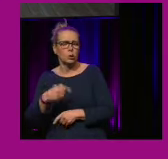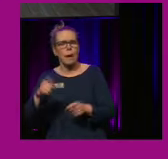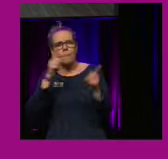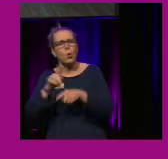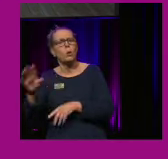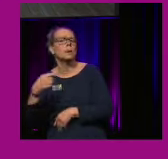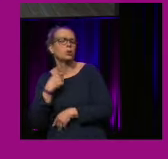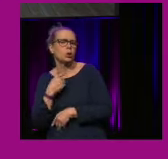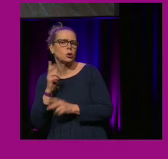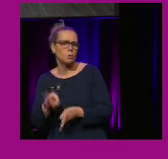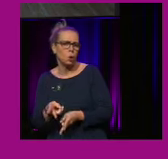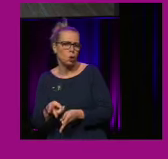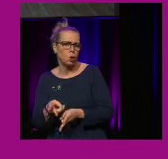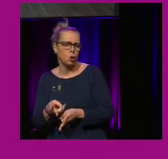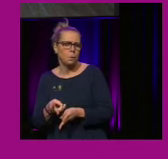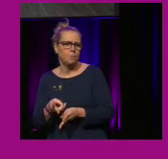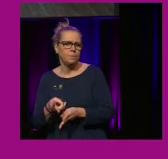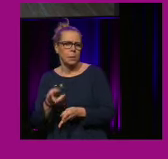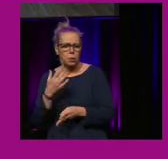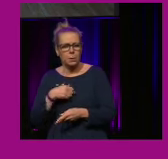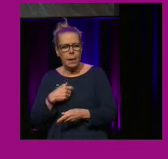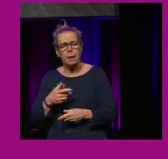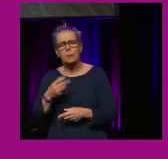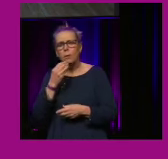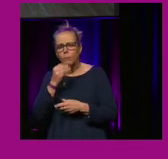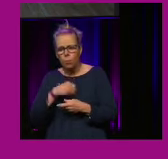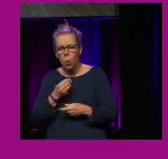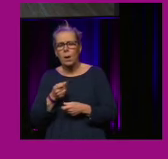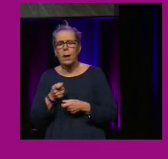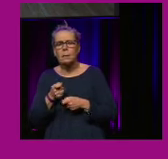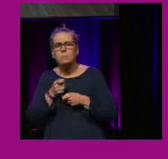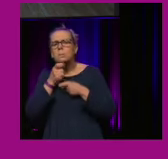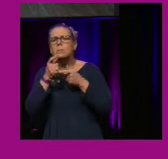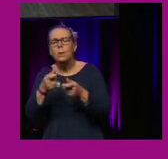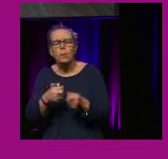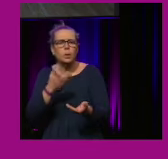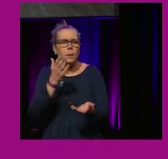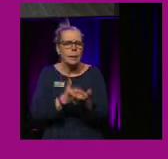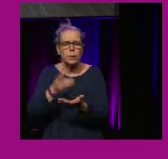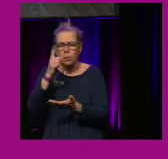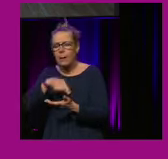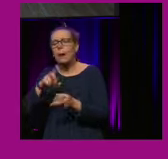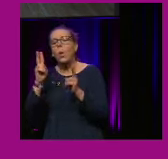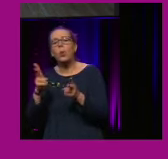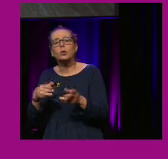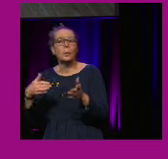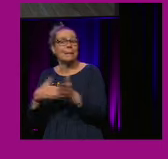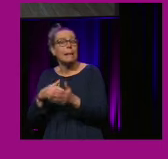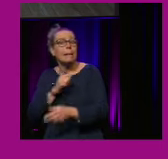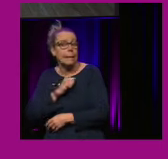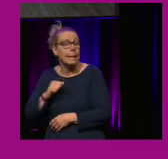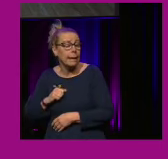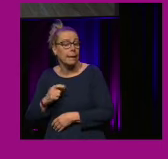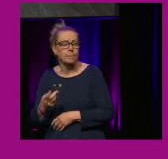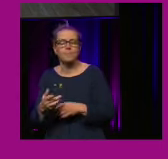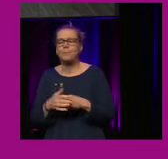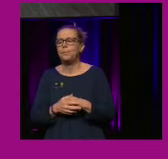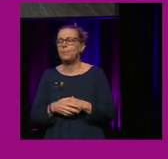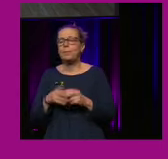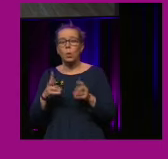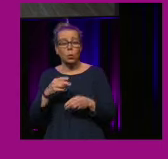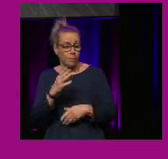röst och som kan uttrycka vad som är rätt och fel, även mot en regering. Och då la man